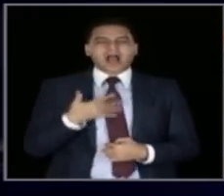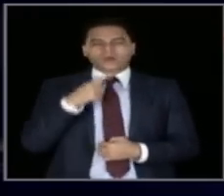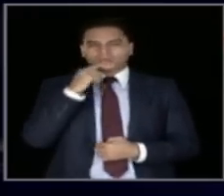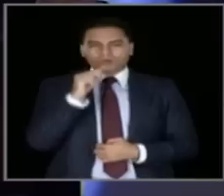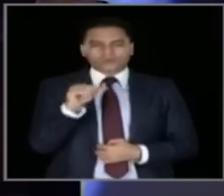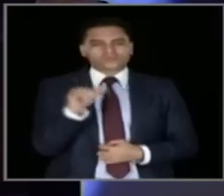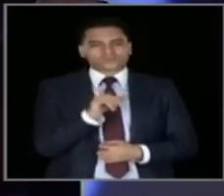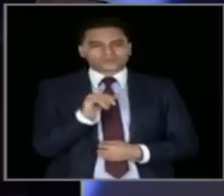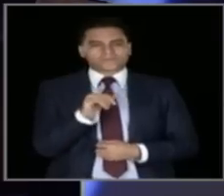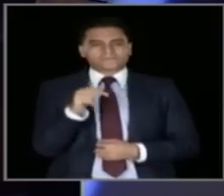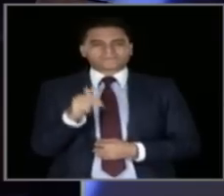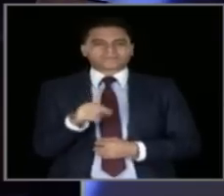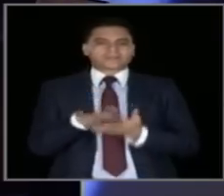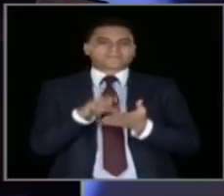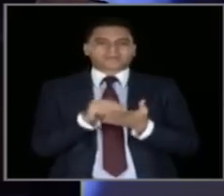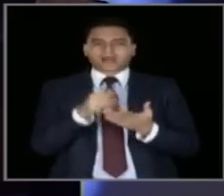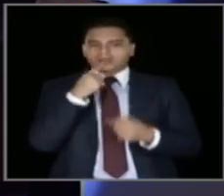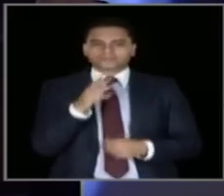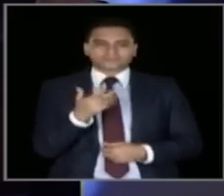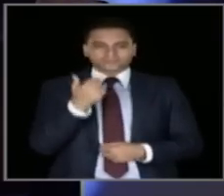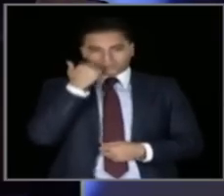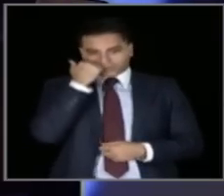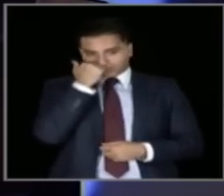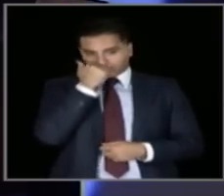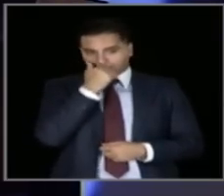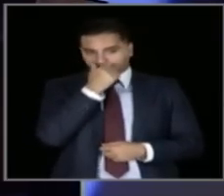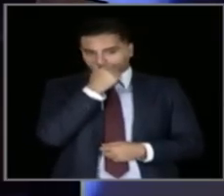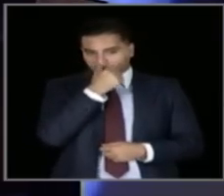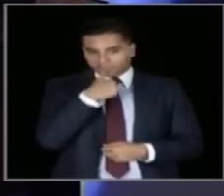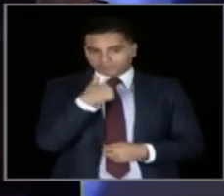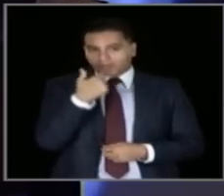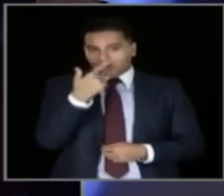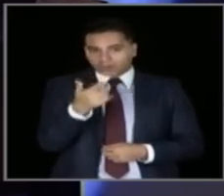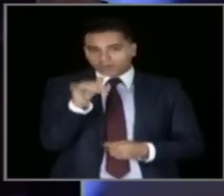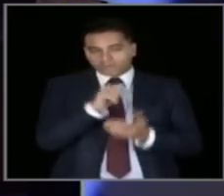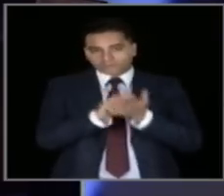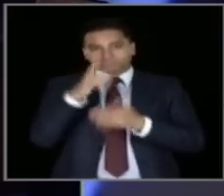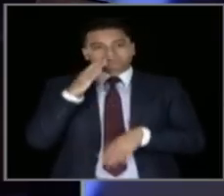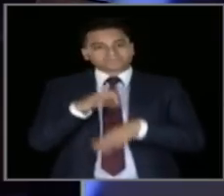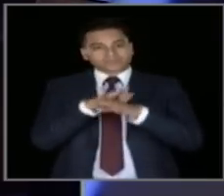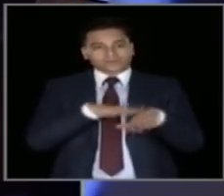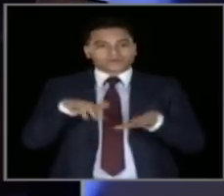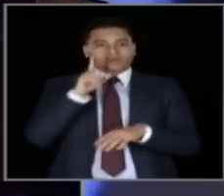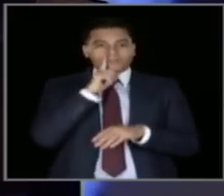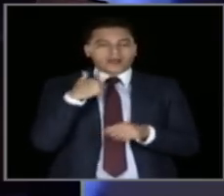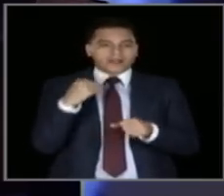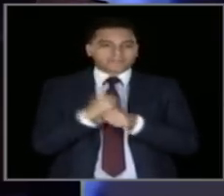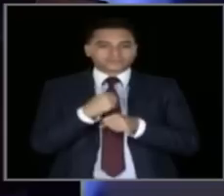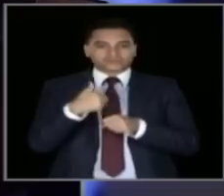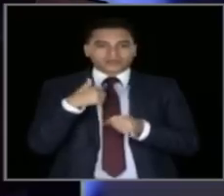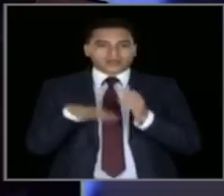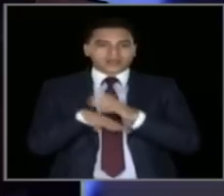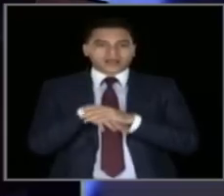اقول حاجه لما نبتدي، عايزه تقولي ايه؟ عايزه اوجه رساله للامهات. انا بشتغل في